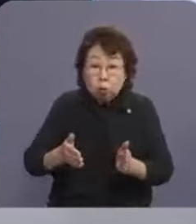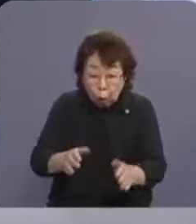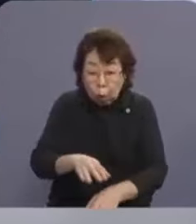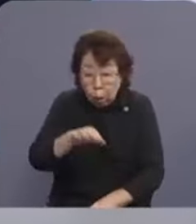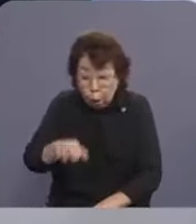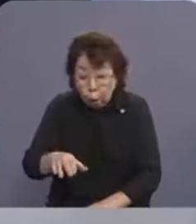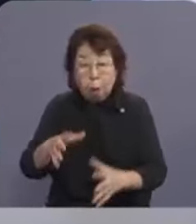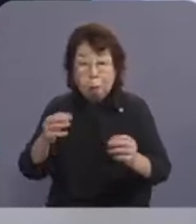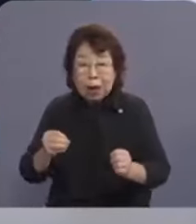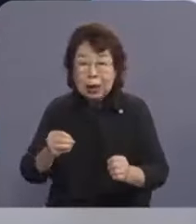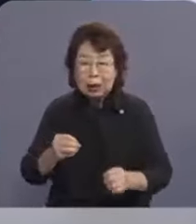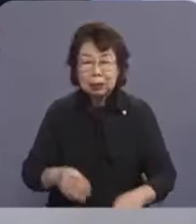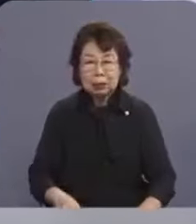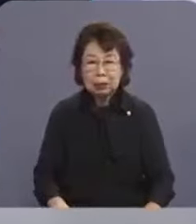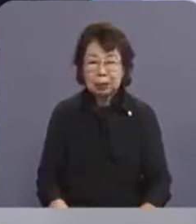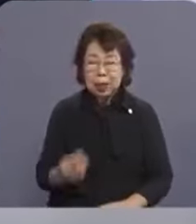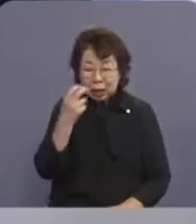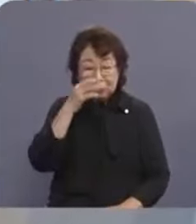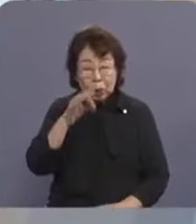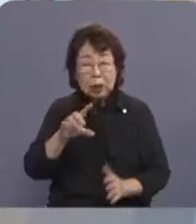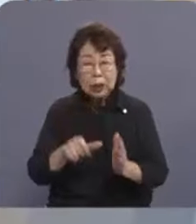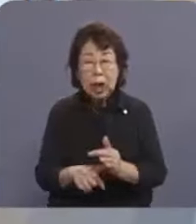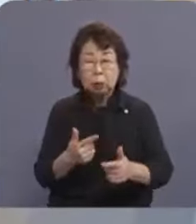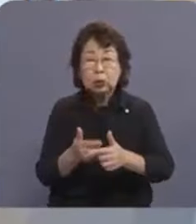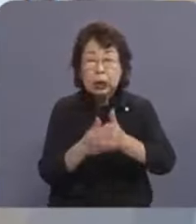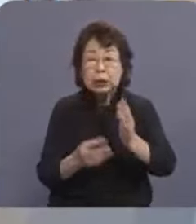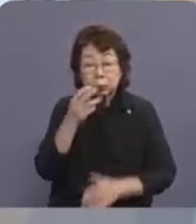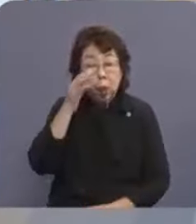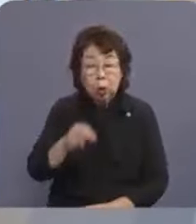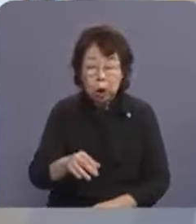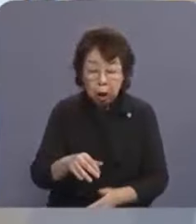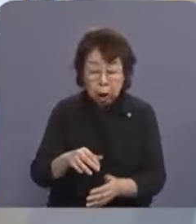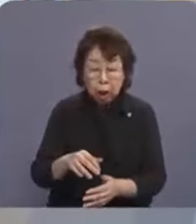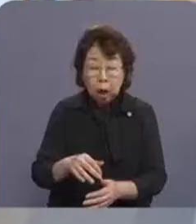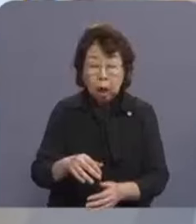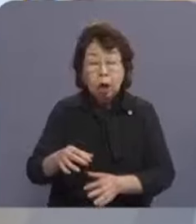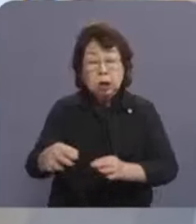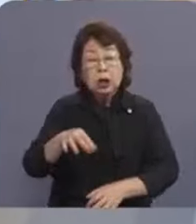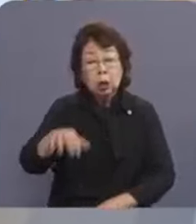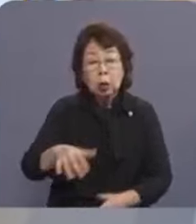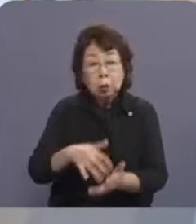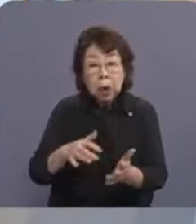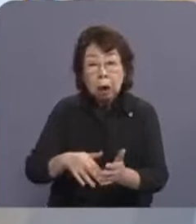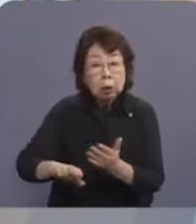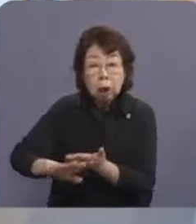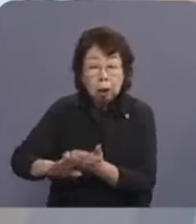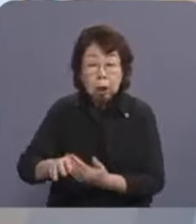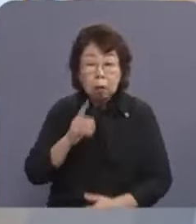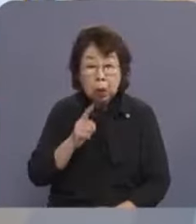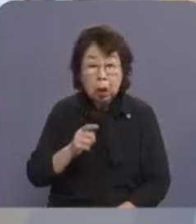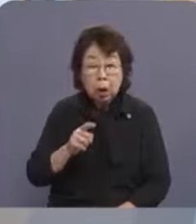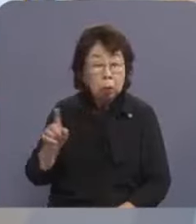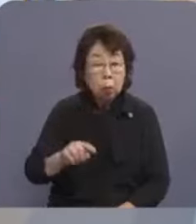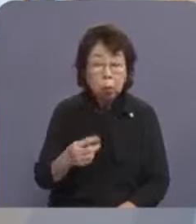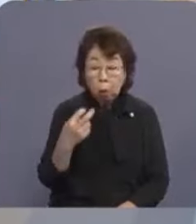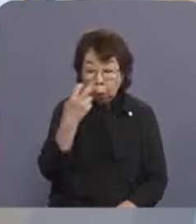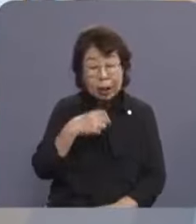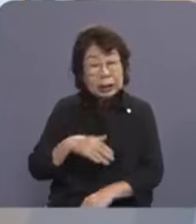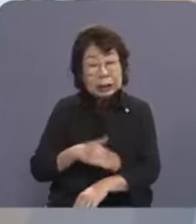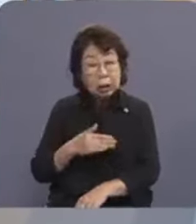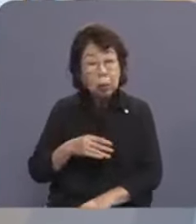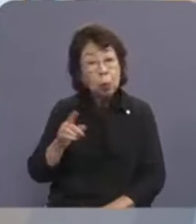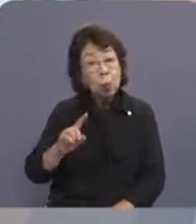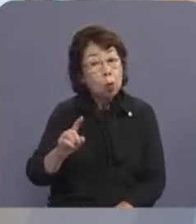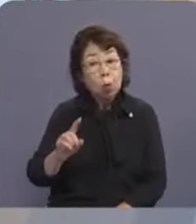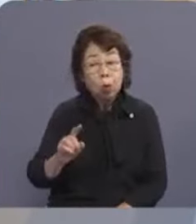경우도 많죠 근데 감사를 했더니 부산시가 파악하고 있는 그 장수도 정도로 그렇다면 이제 관리가 잘 되지 않았다는